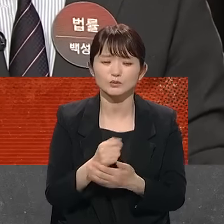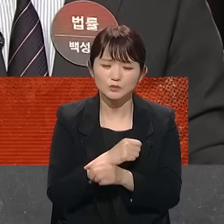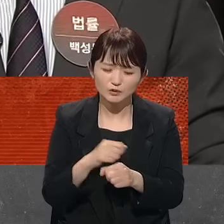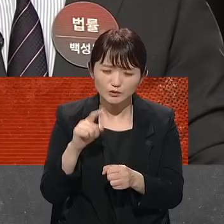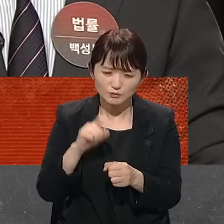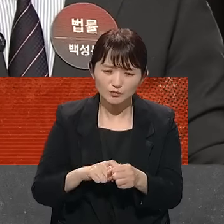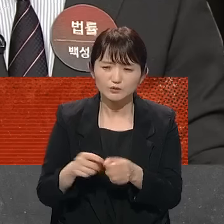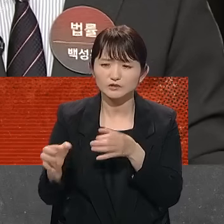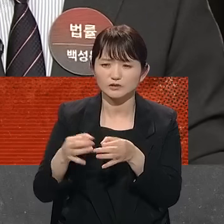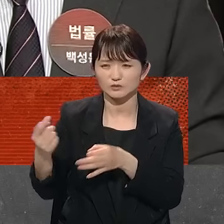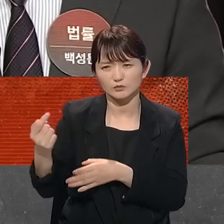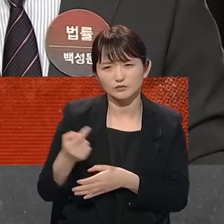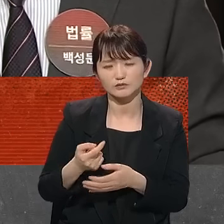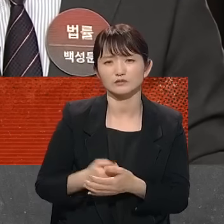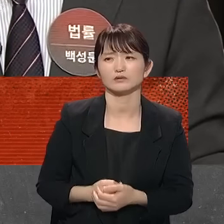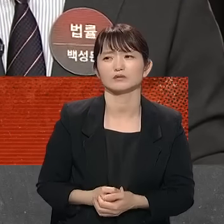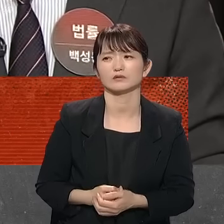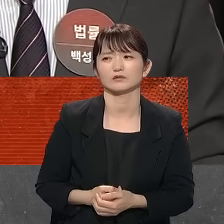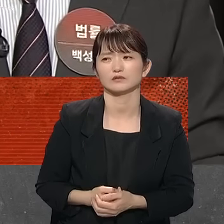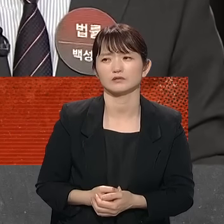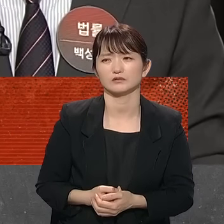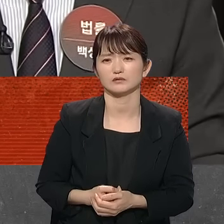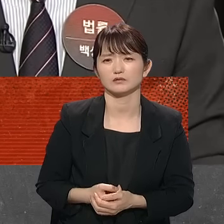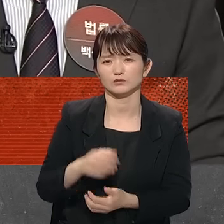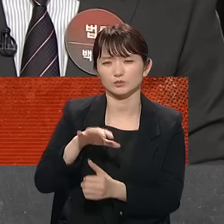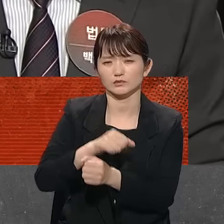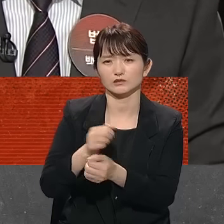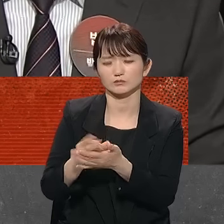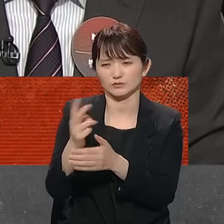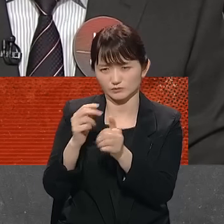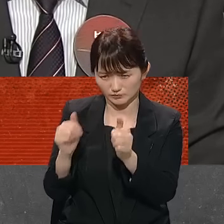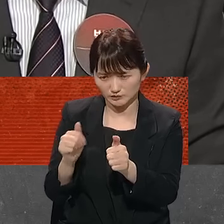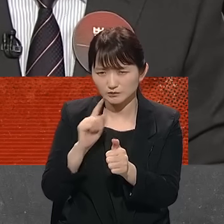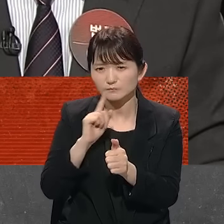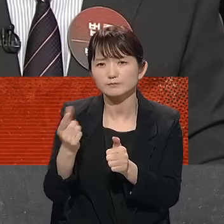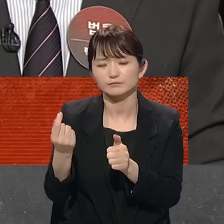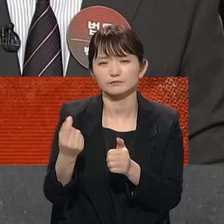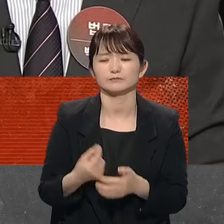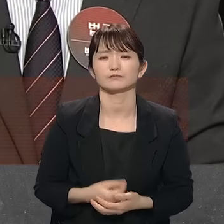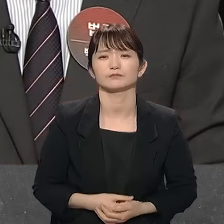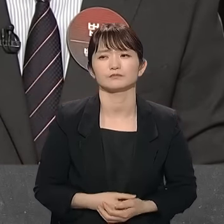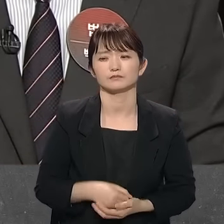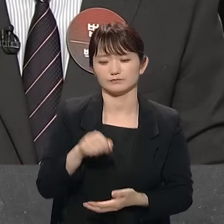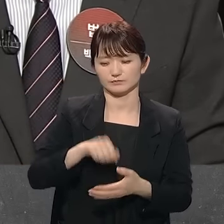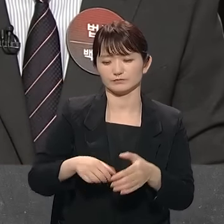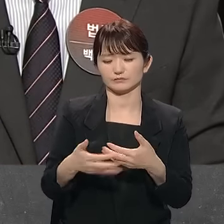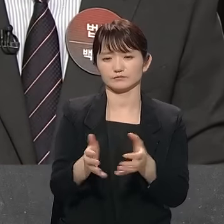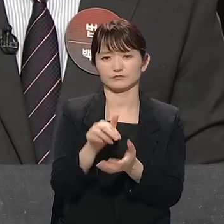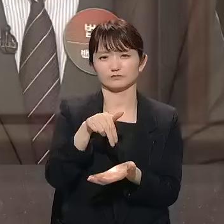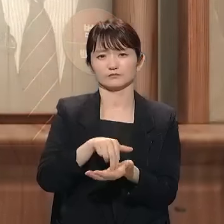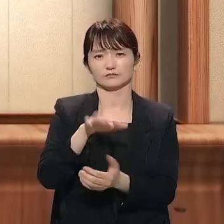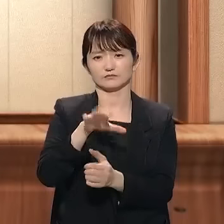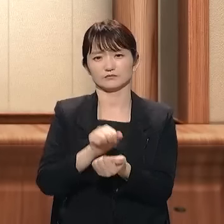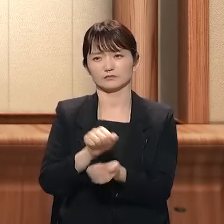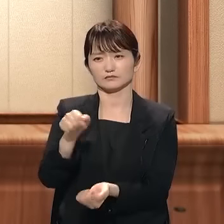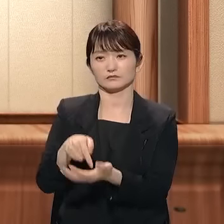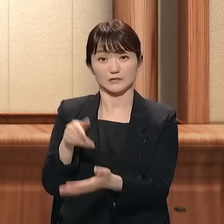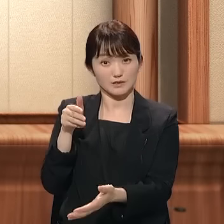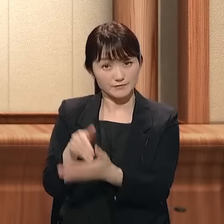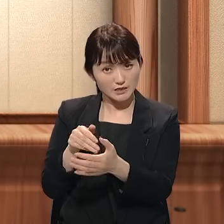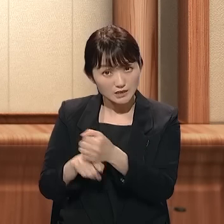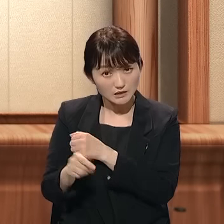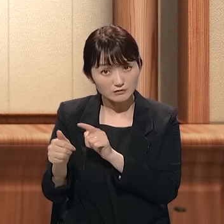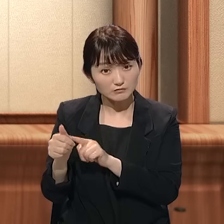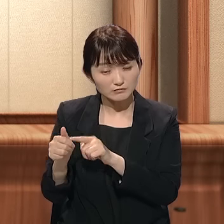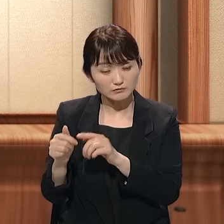식으로 아마도 실질심사 과정에 주장하지 않았을까 싶어요. 그러니까 일단은 재판부 입장에서도 영장을 기각한 이유가 저